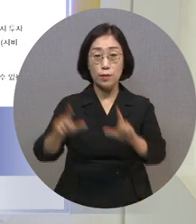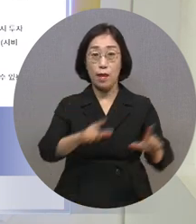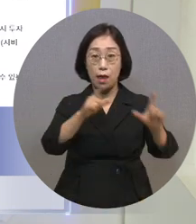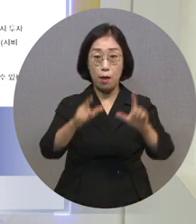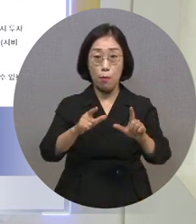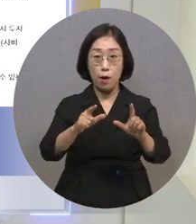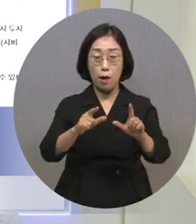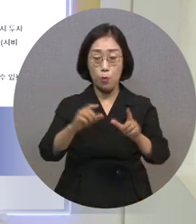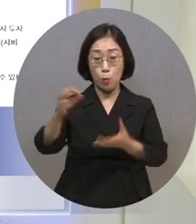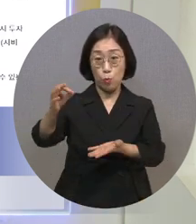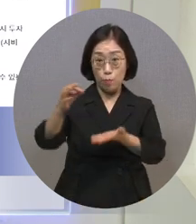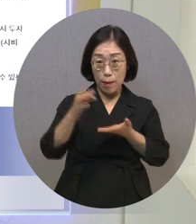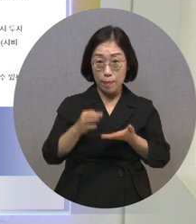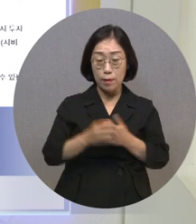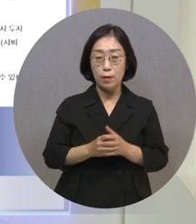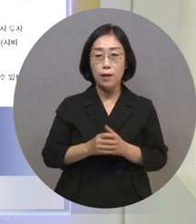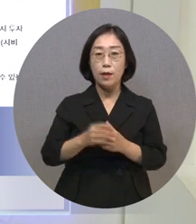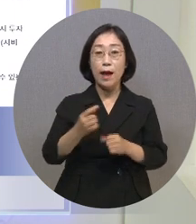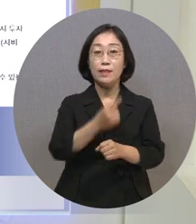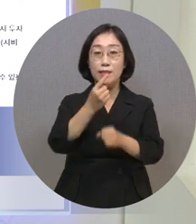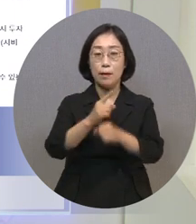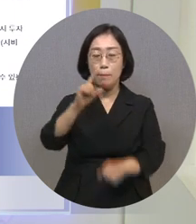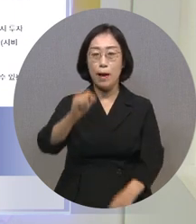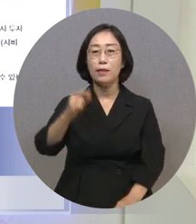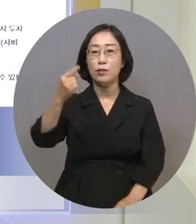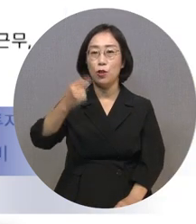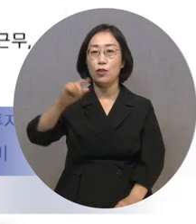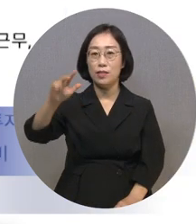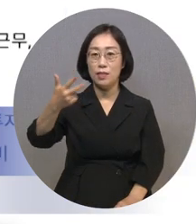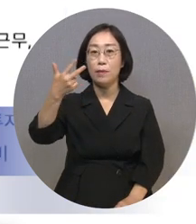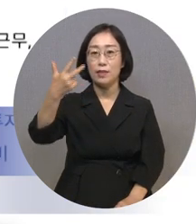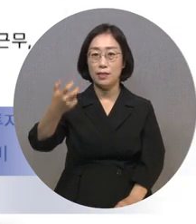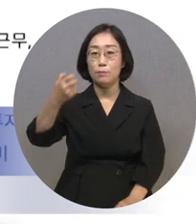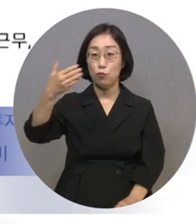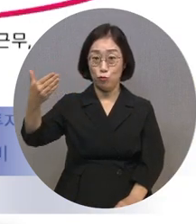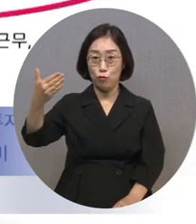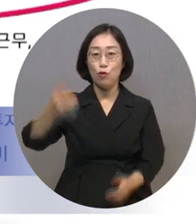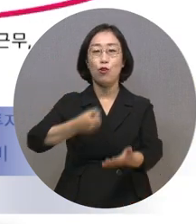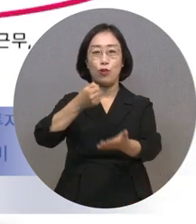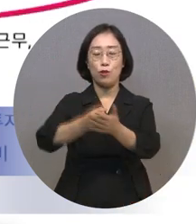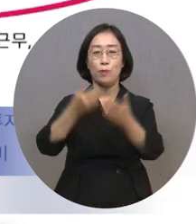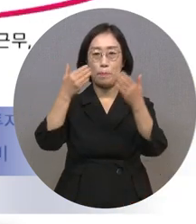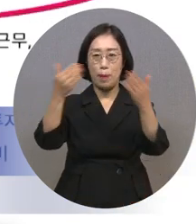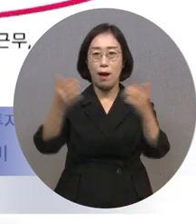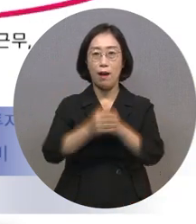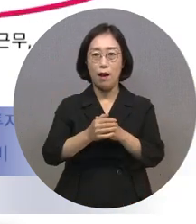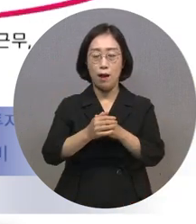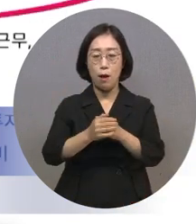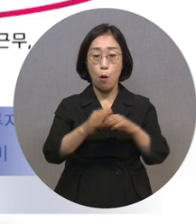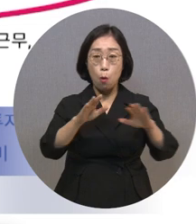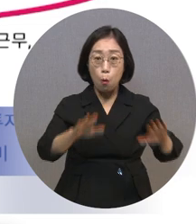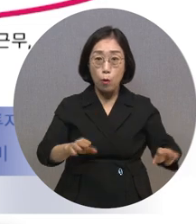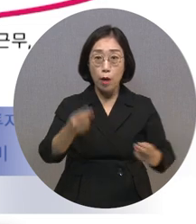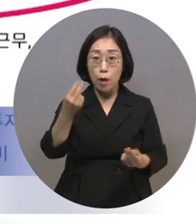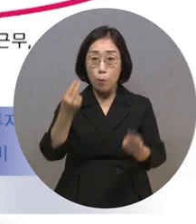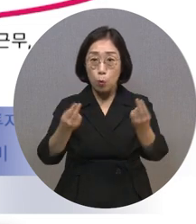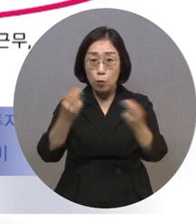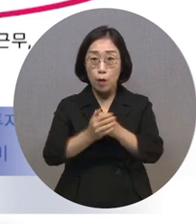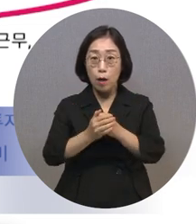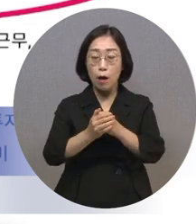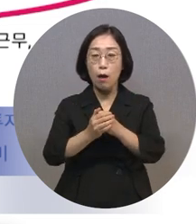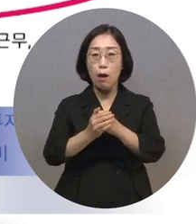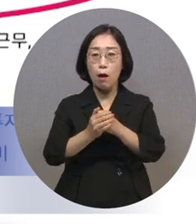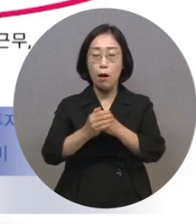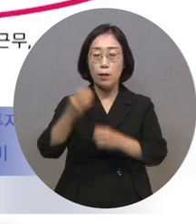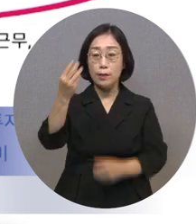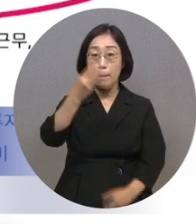시간당 11779 확정했습니다이는 올해 적용된 생활 인근 11436